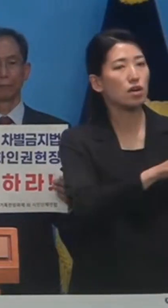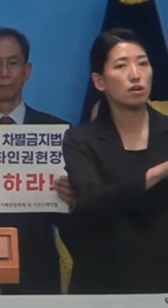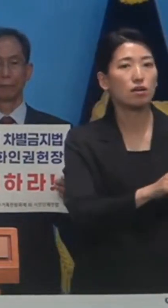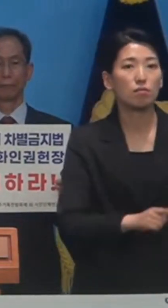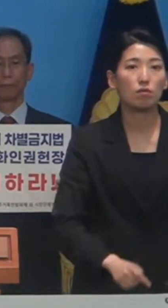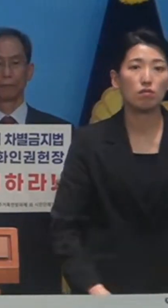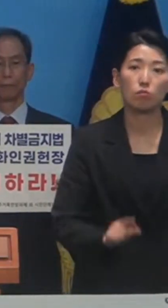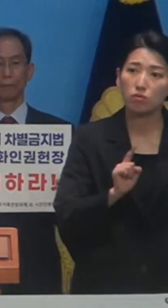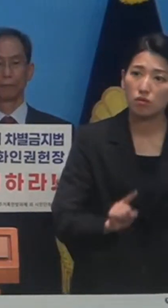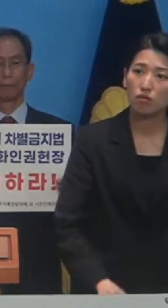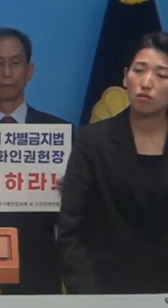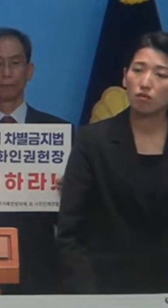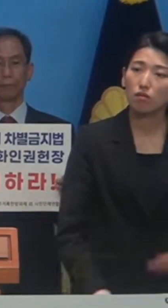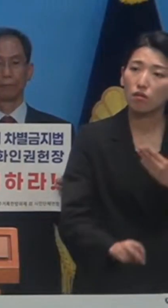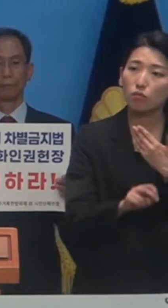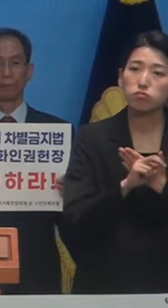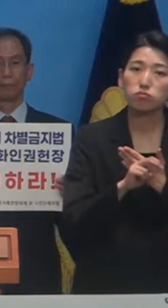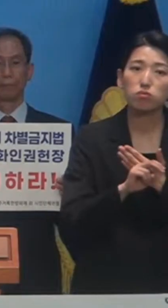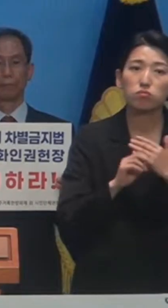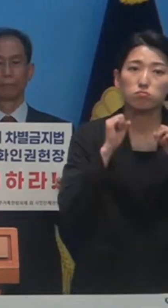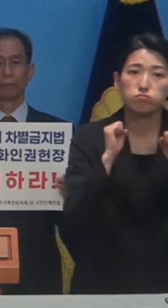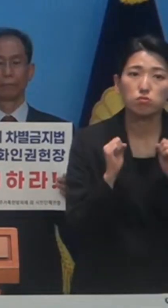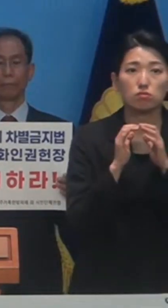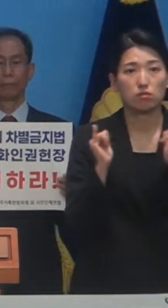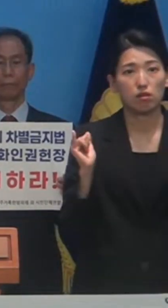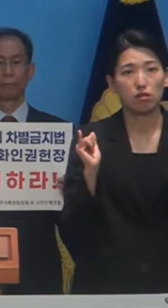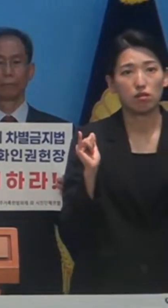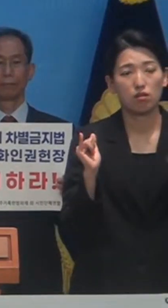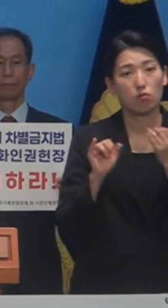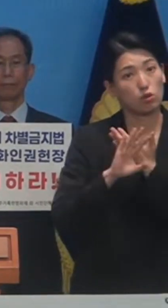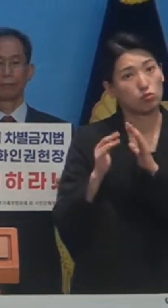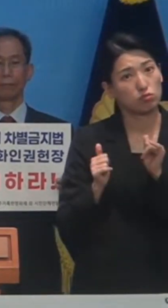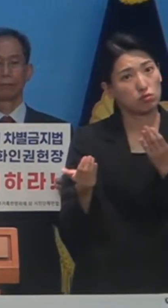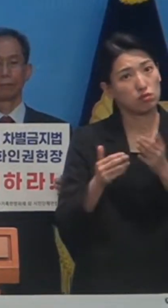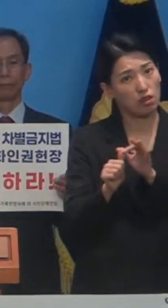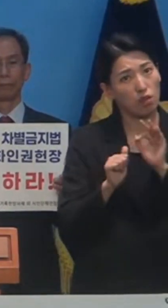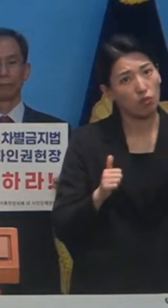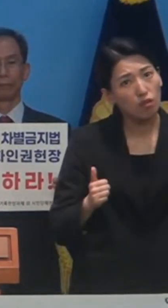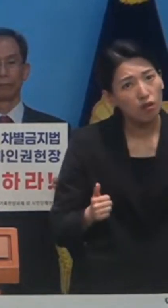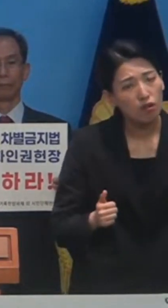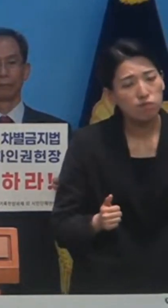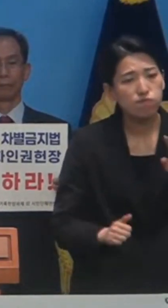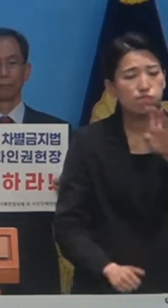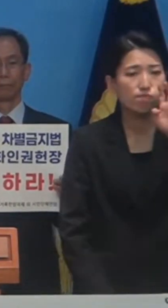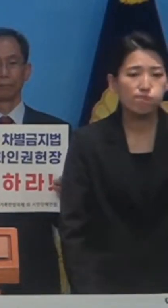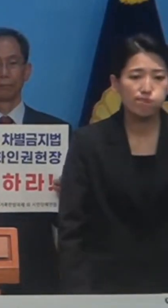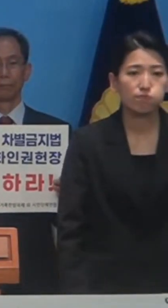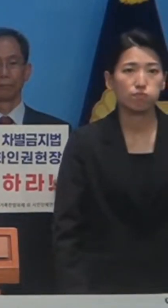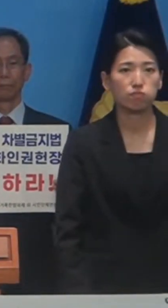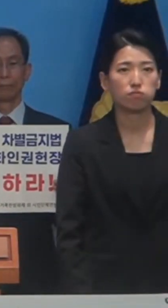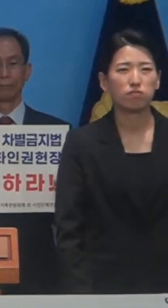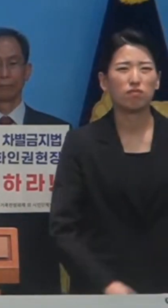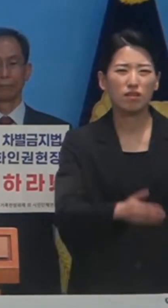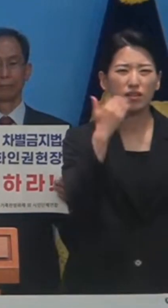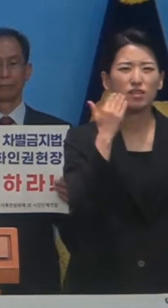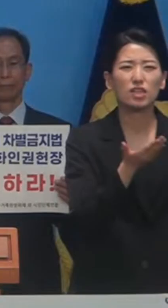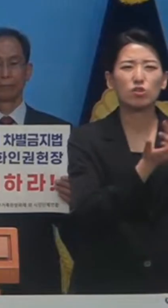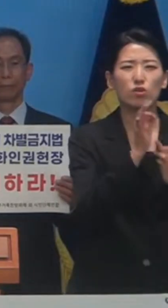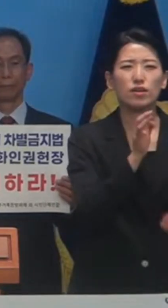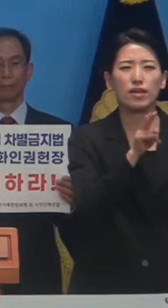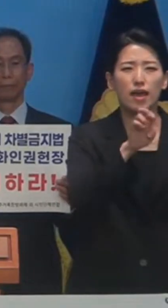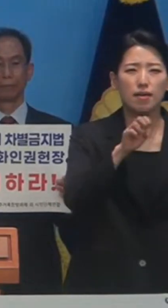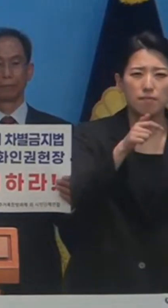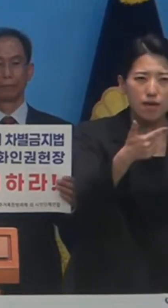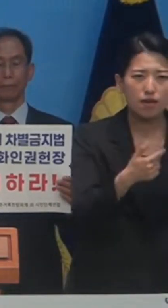사실상 불법 고용을 받아들일 수밖에 없는 구조입니다. 제주에 과거 예멘 난민, 동남아